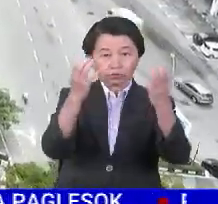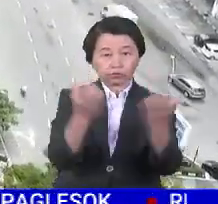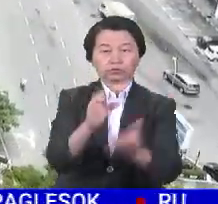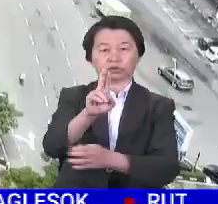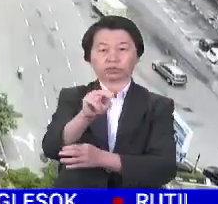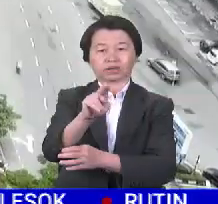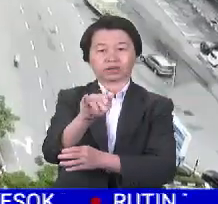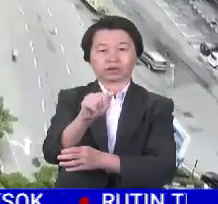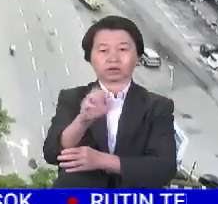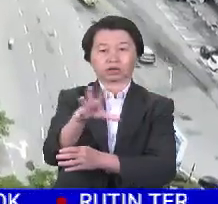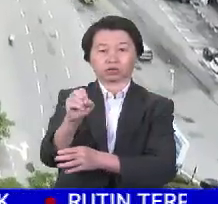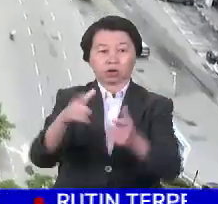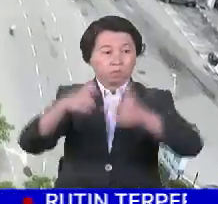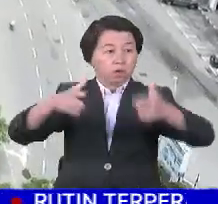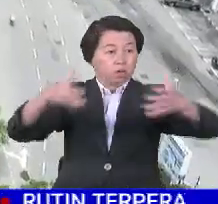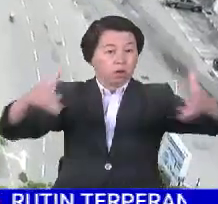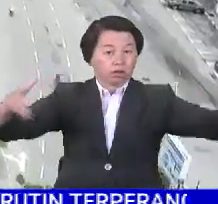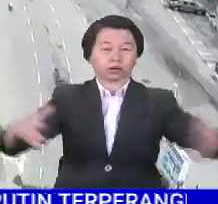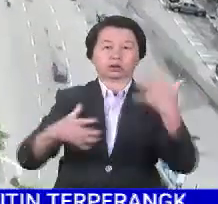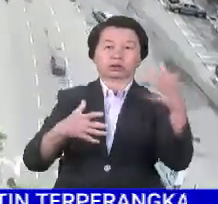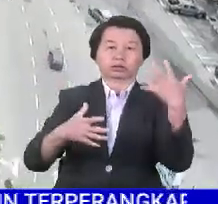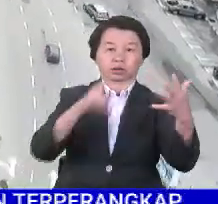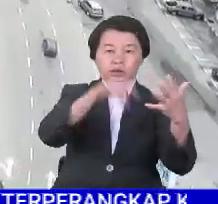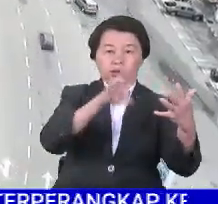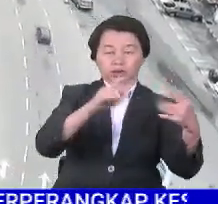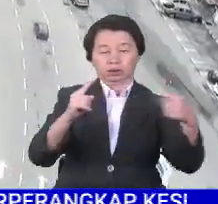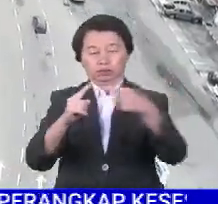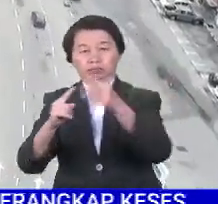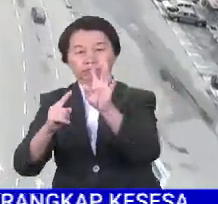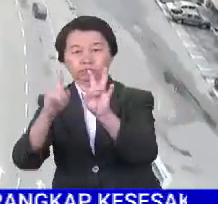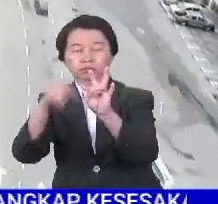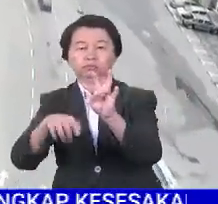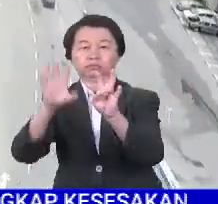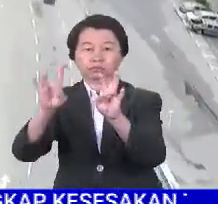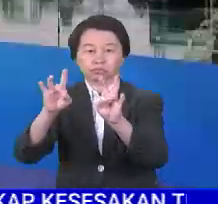diadakan secara besar-besaran bermula 15 Julai hingga 7 Ogos depan.